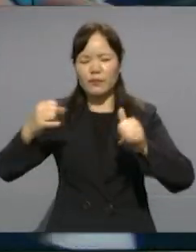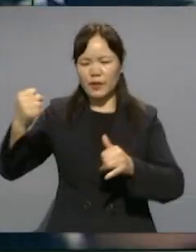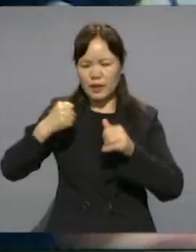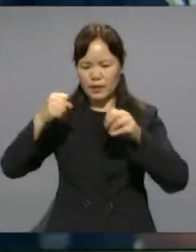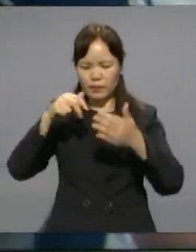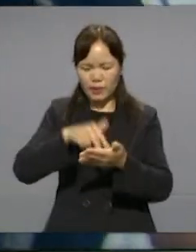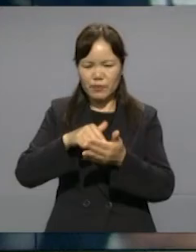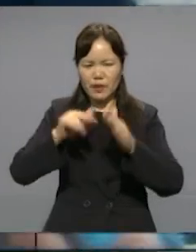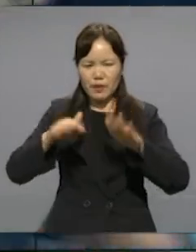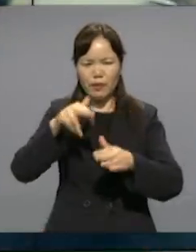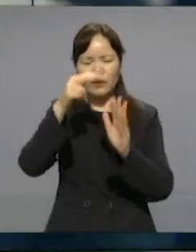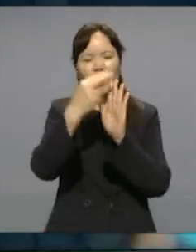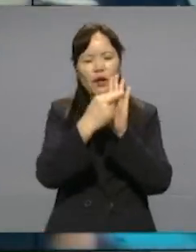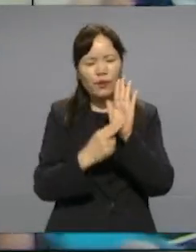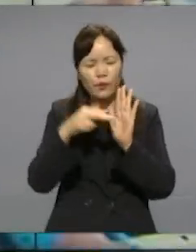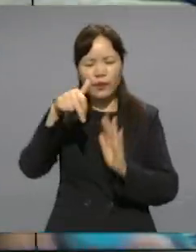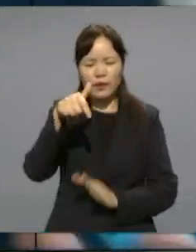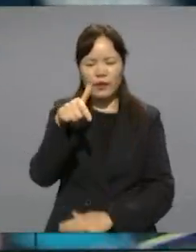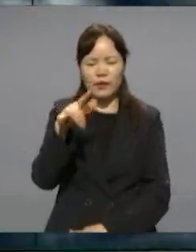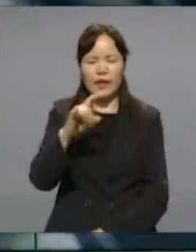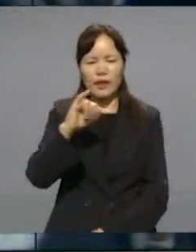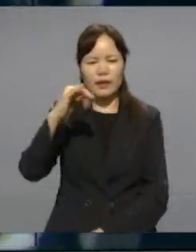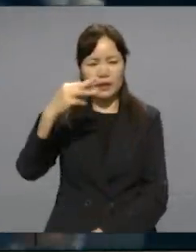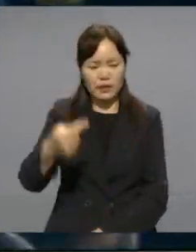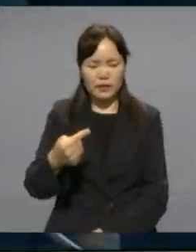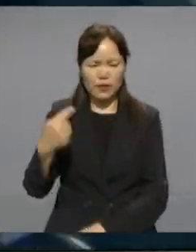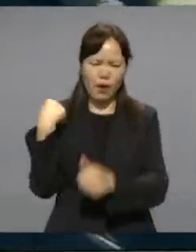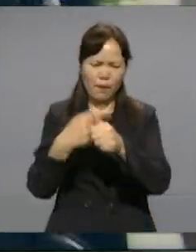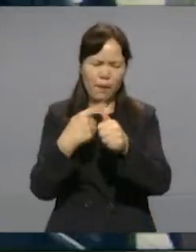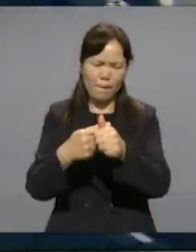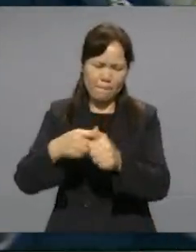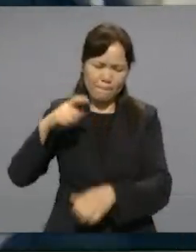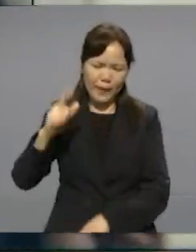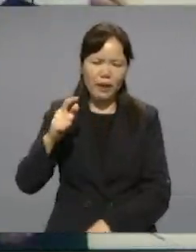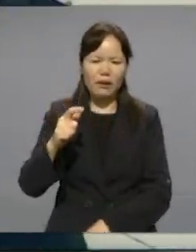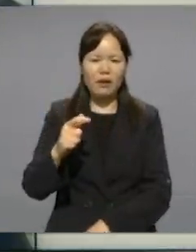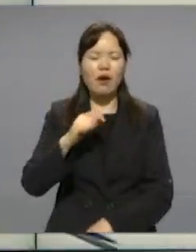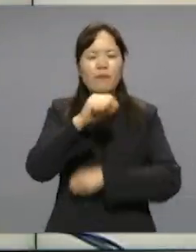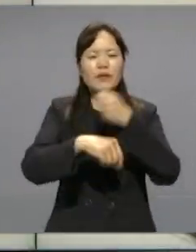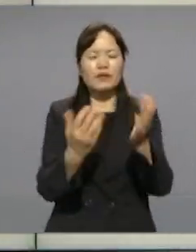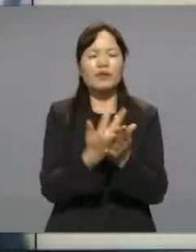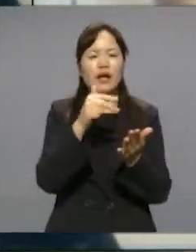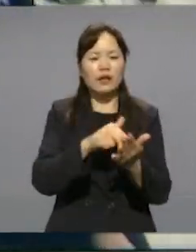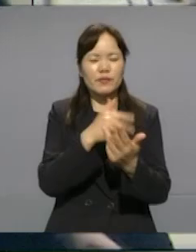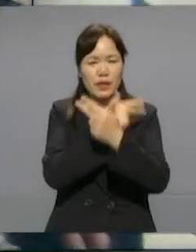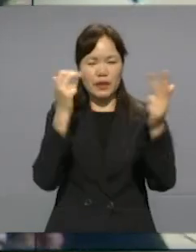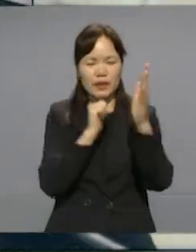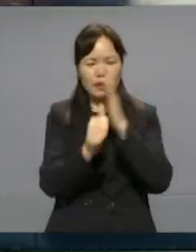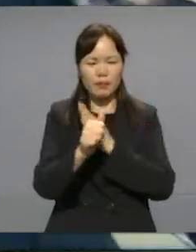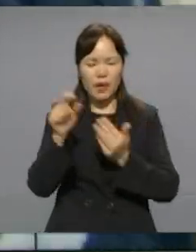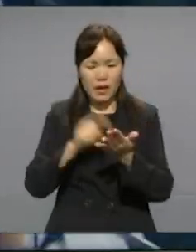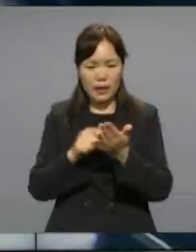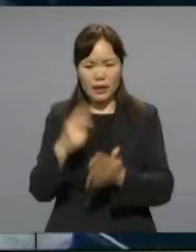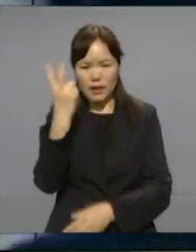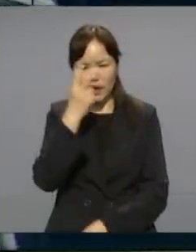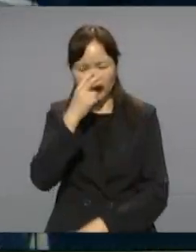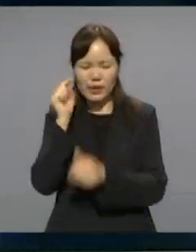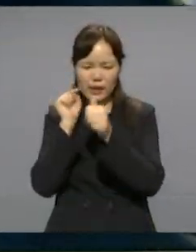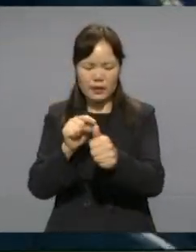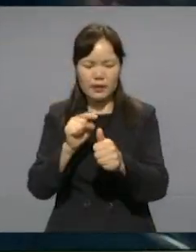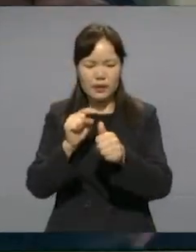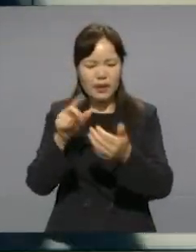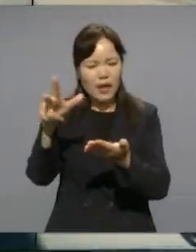이번 사건을 코인 게이트로 규정하며 공세를 더욱 확대했고, 민주당은 이재명 대표가 긴급 감찰을 지시하는 등 사태